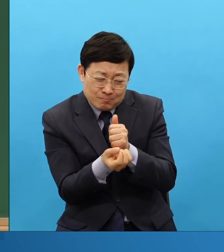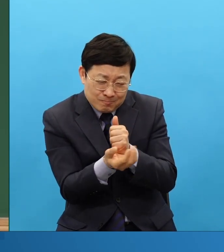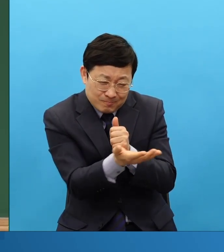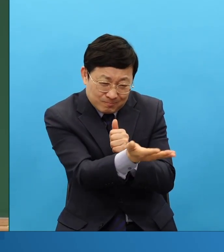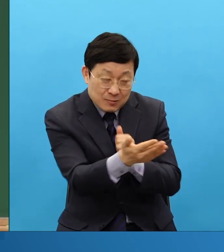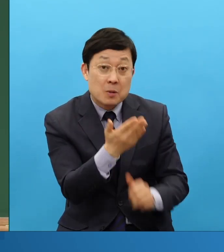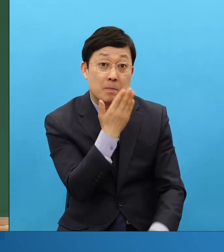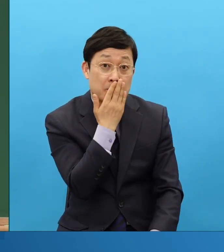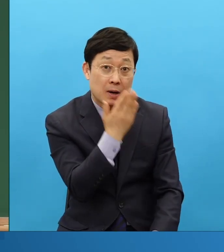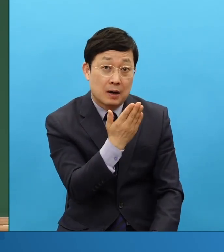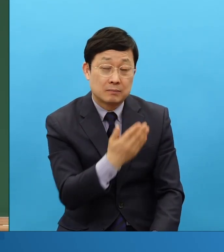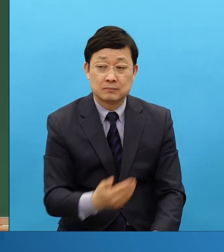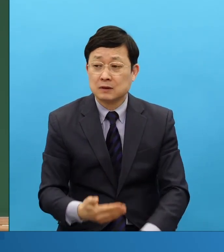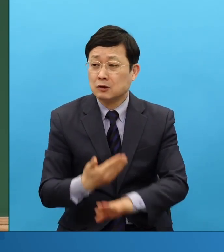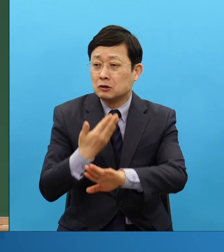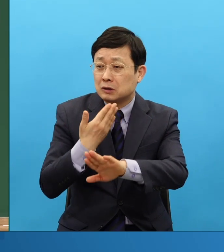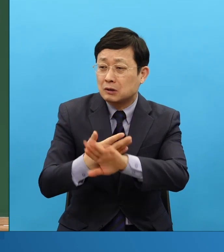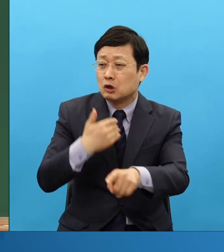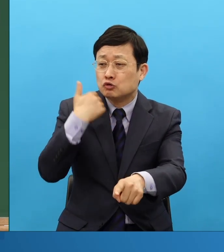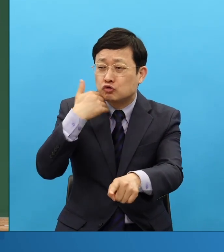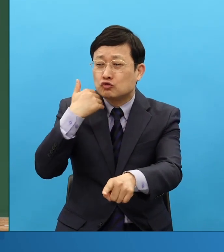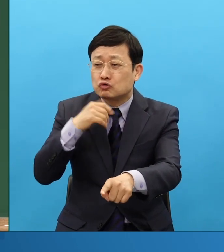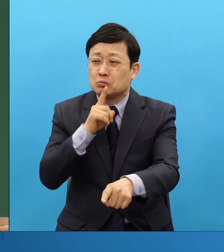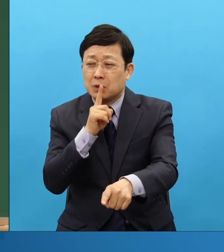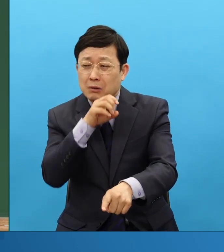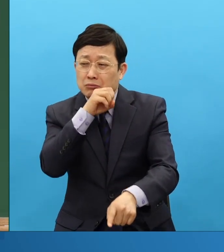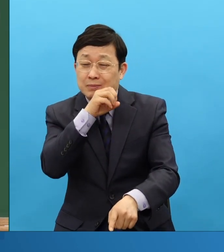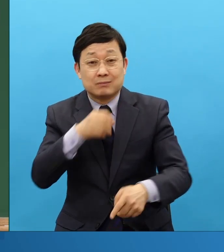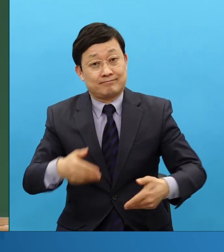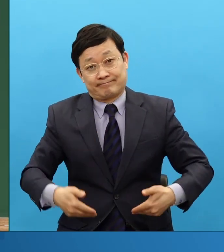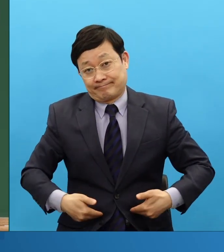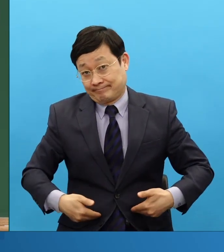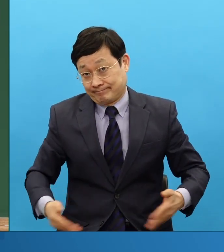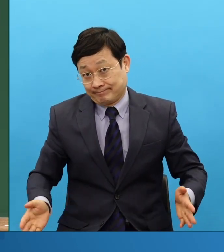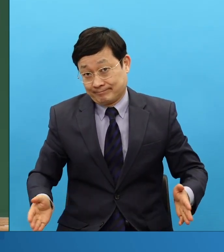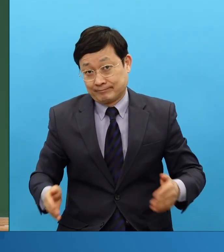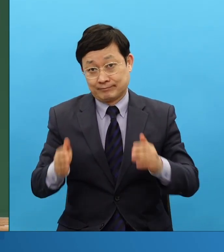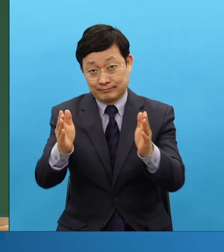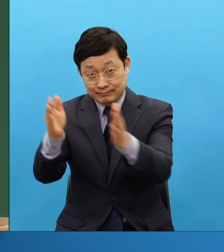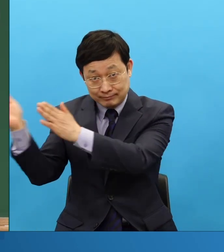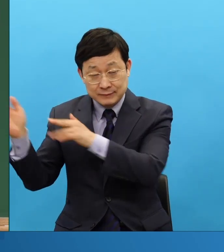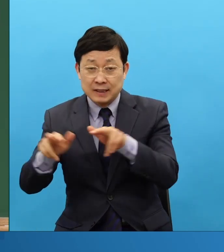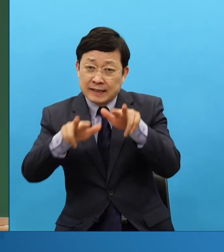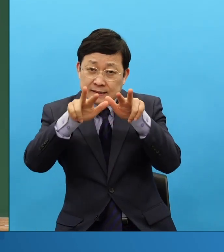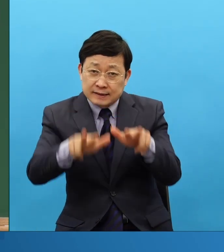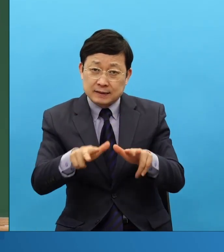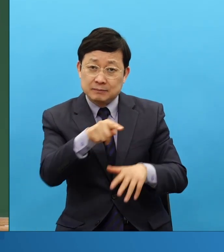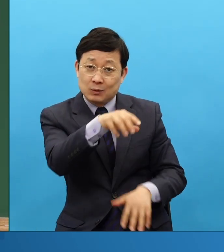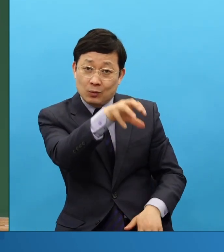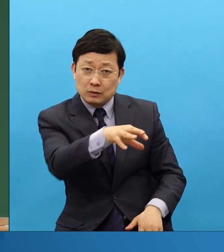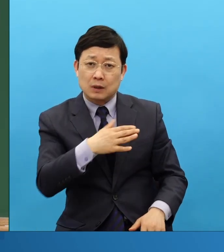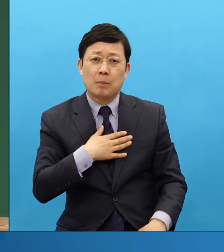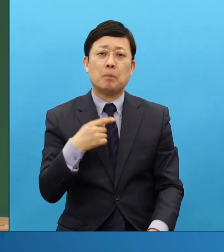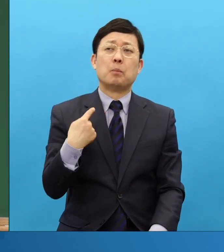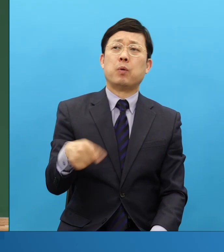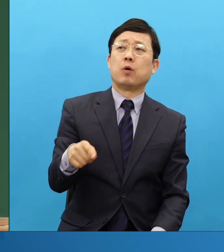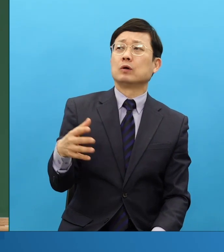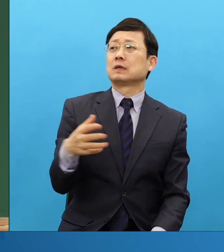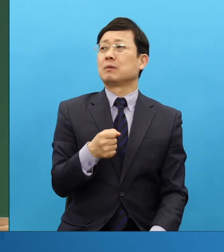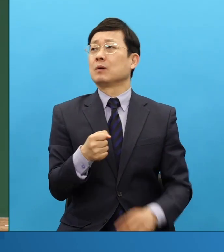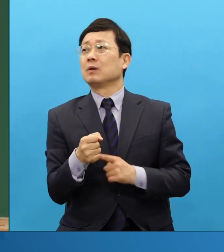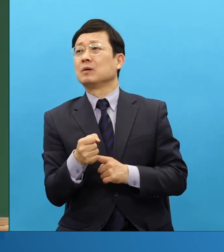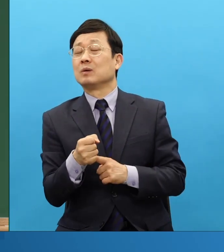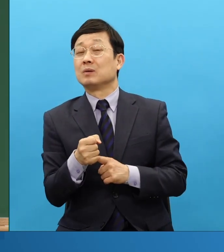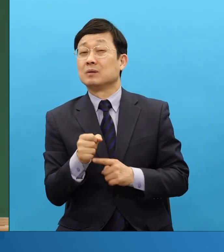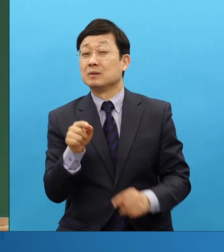됩니다. 남 뭐 자꾸 핑계 댈 거 없이 내가 여기서 뭘 잡아야 될 것이냐를 붙잡아야 돼요. And so rather than blaming